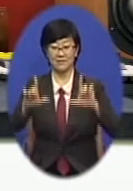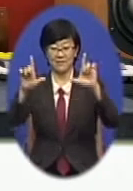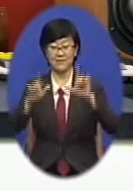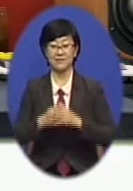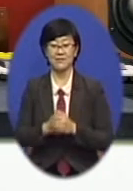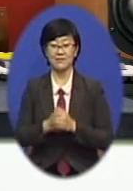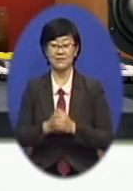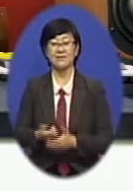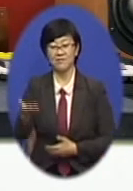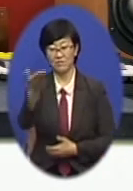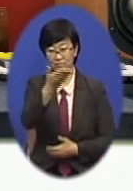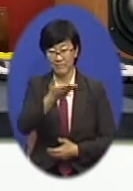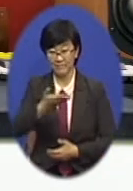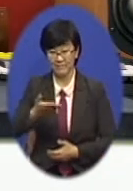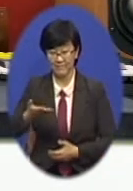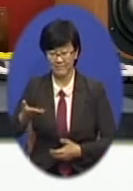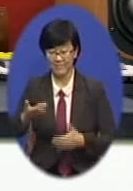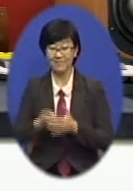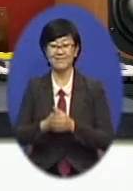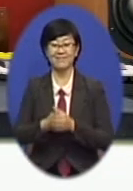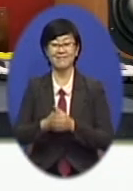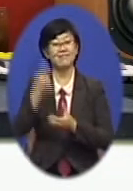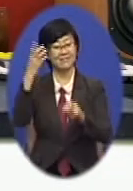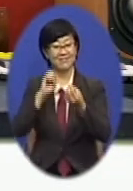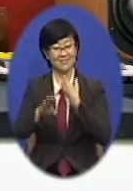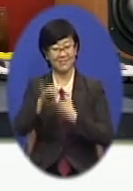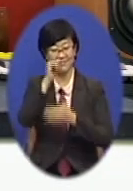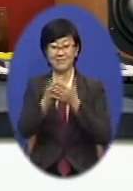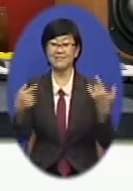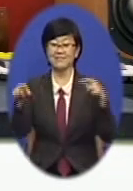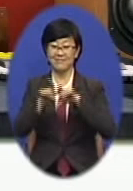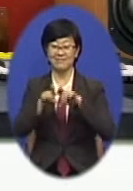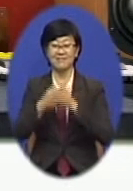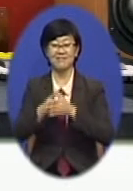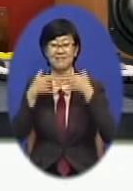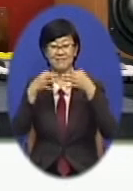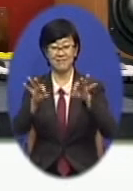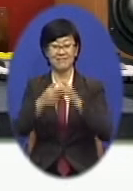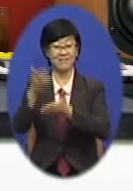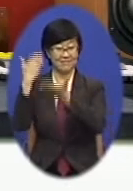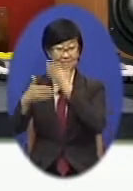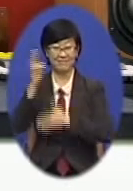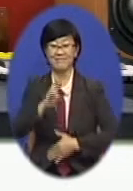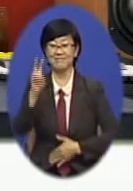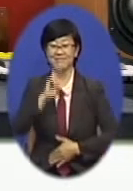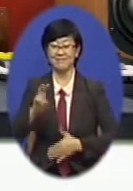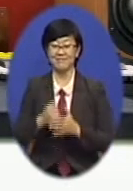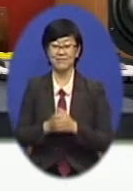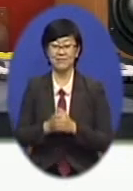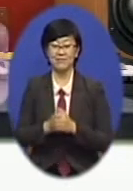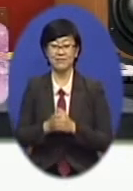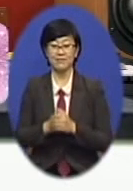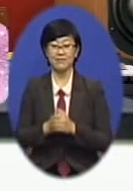날입니다. 그렇습니다. 시청자 여러분들을 위한 퀴즈죠. 함께 외쳐볼까요? 네. 자, 부르의